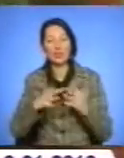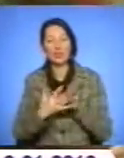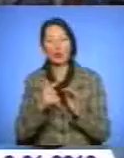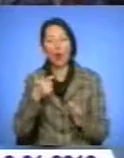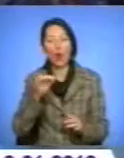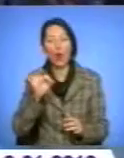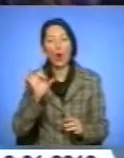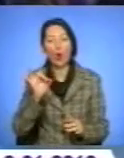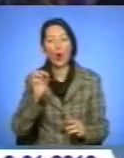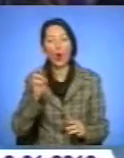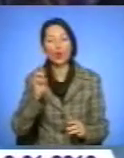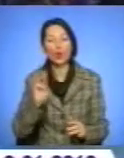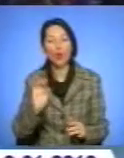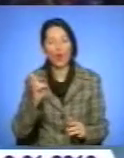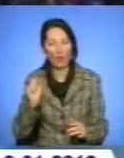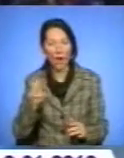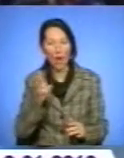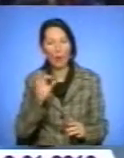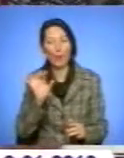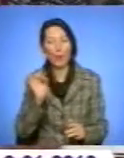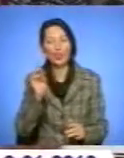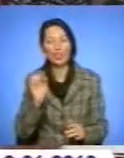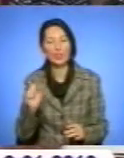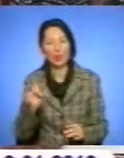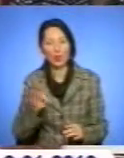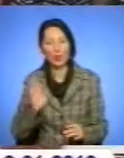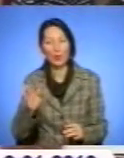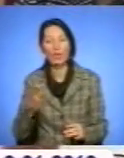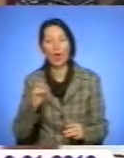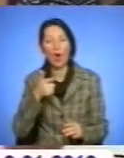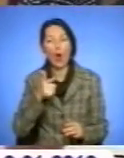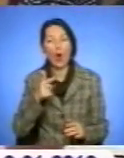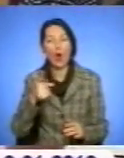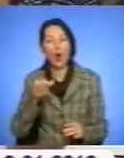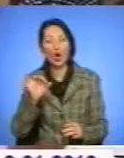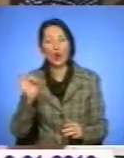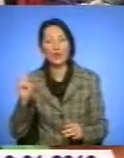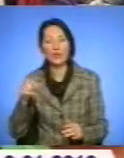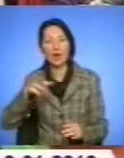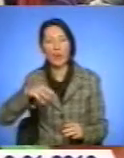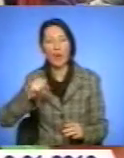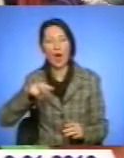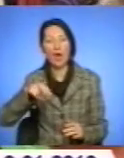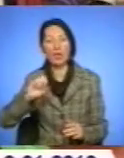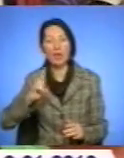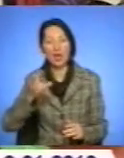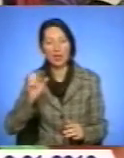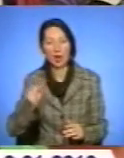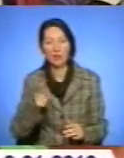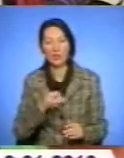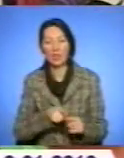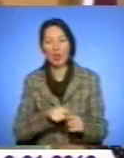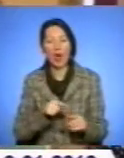району відбудеться Горошівська маланка. Це дійство не є формальним, його ніхто спеціально не готує, там